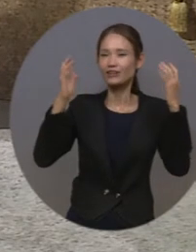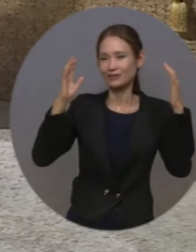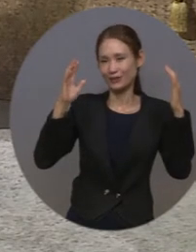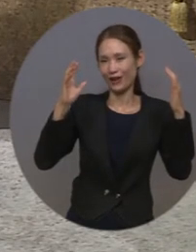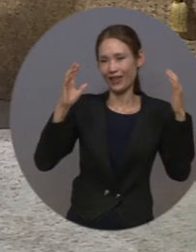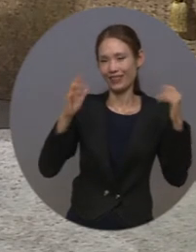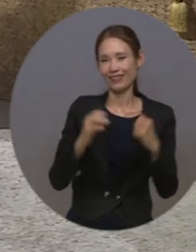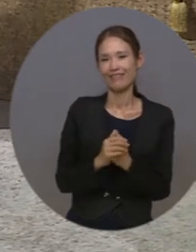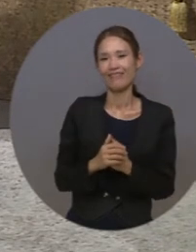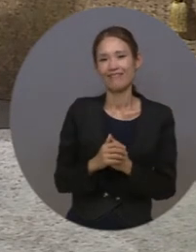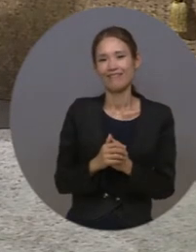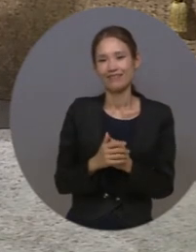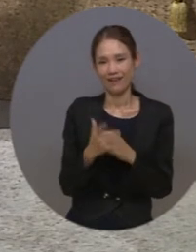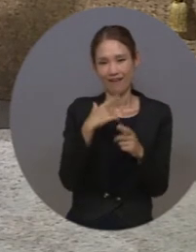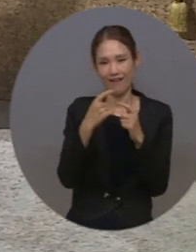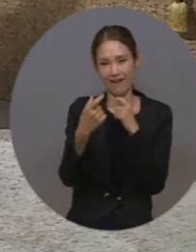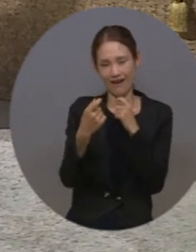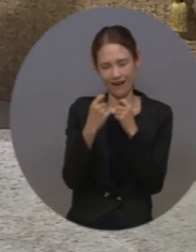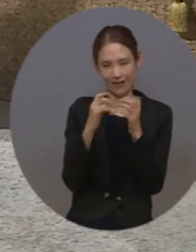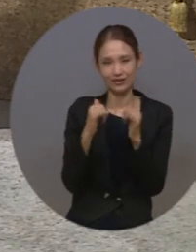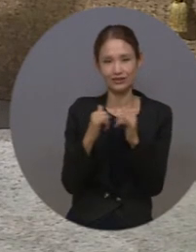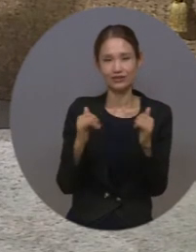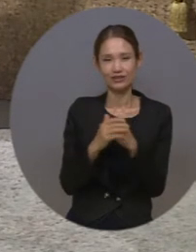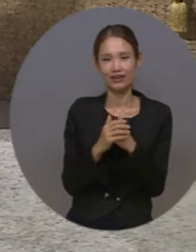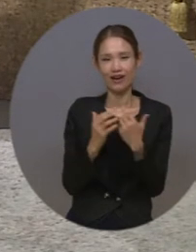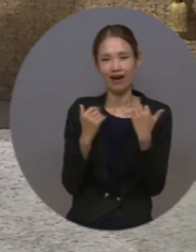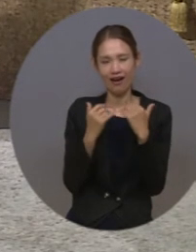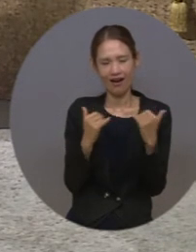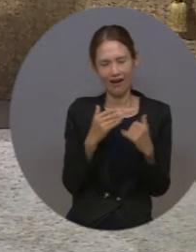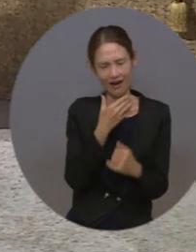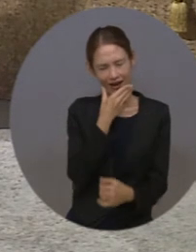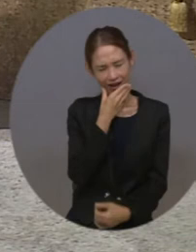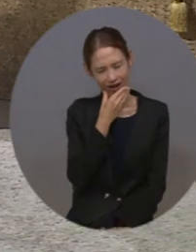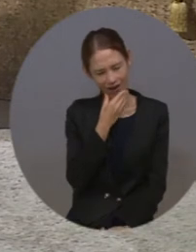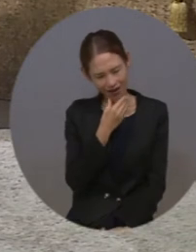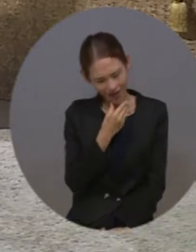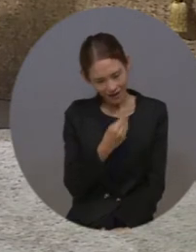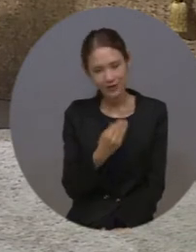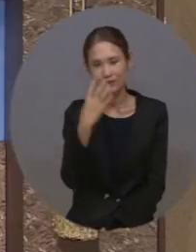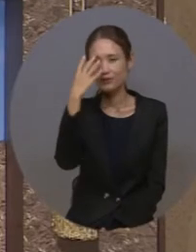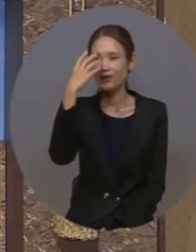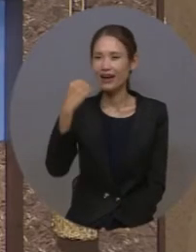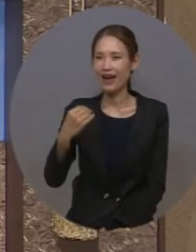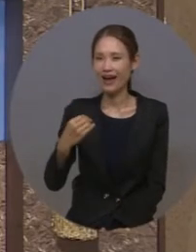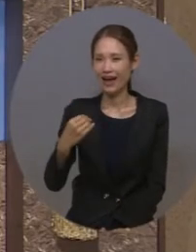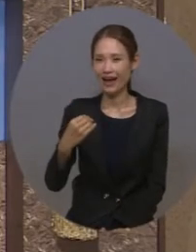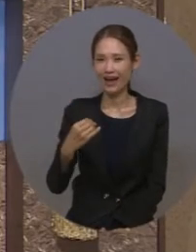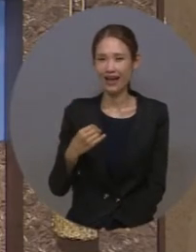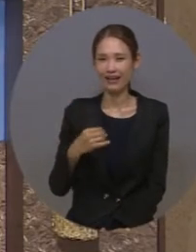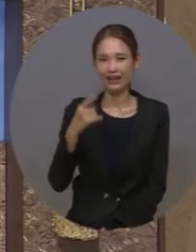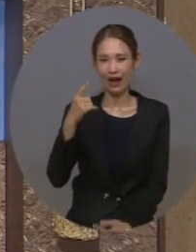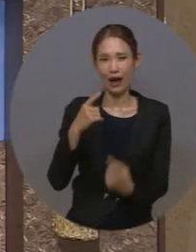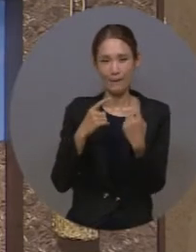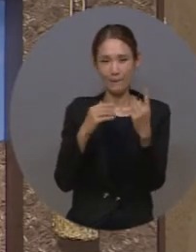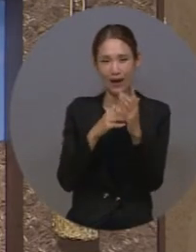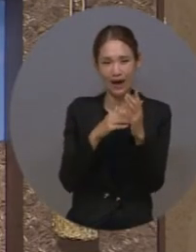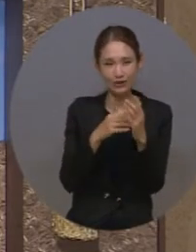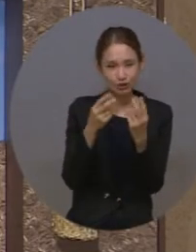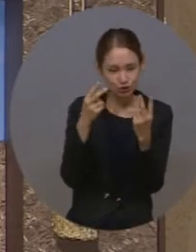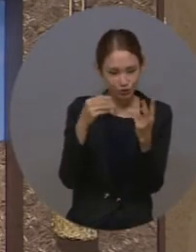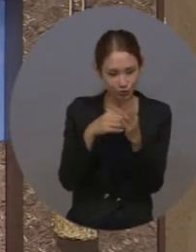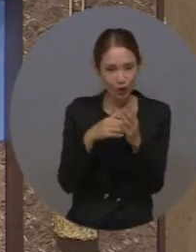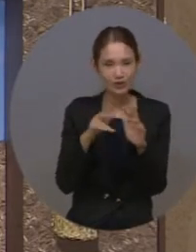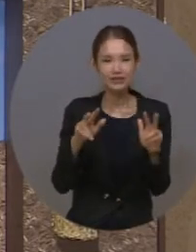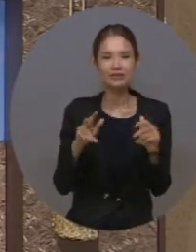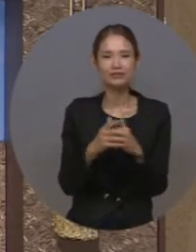보다 가까운 지역 주민이다 예, 보니까 어르신들이 그렇게 행복한 걸 못 봤어요. 그래서 이거를 원래 한 번 하기로 했는데 두 번 하고요. 예.